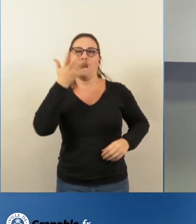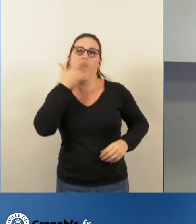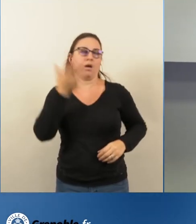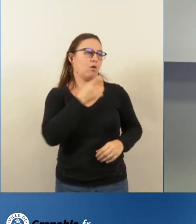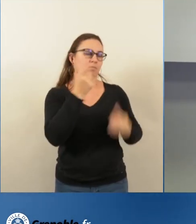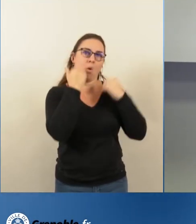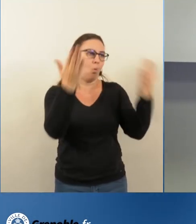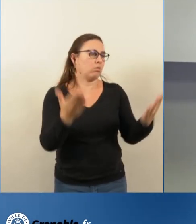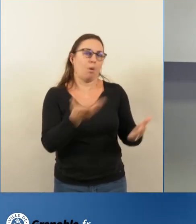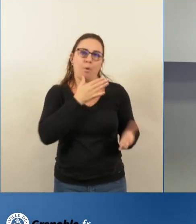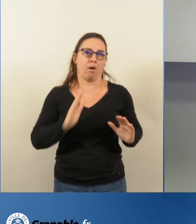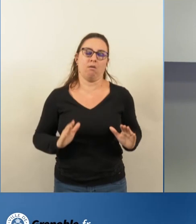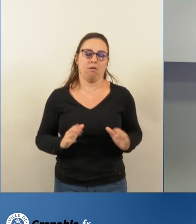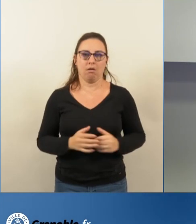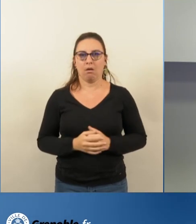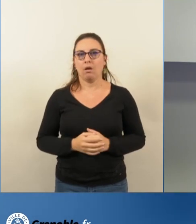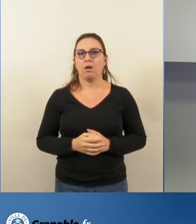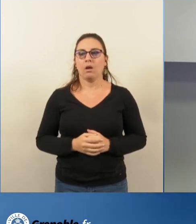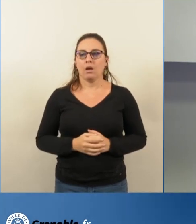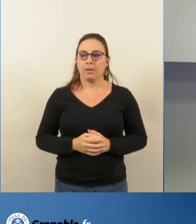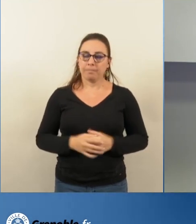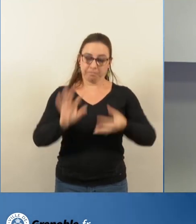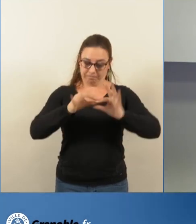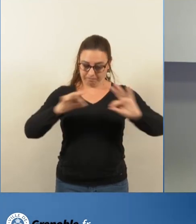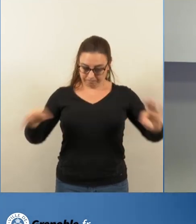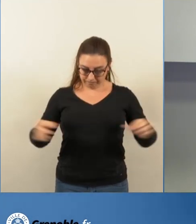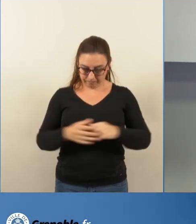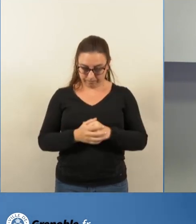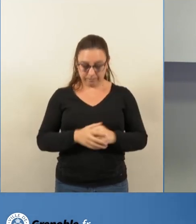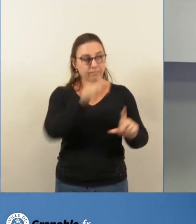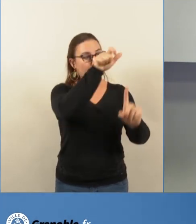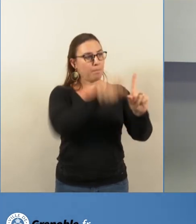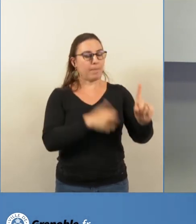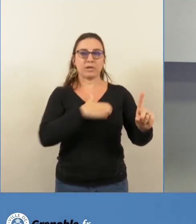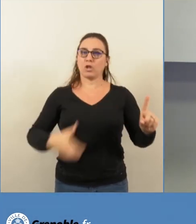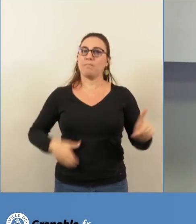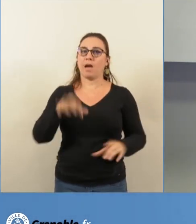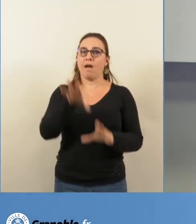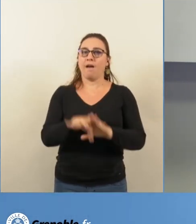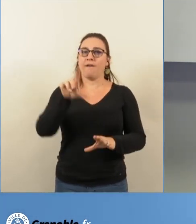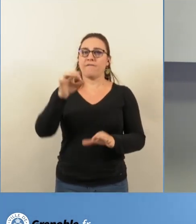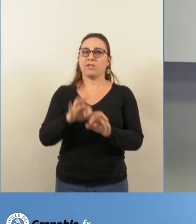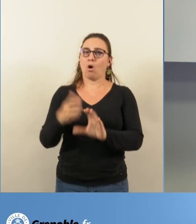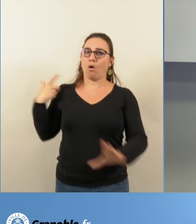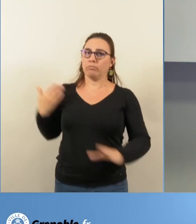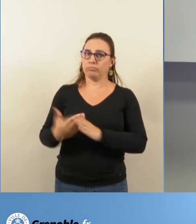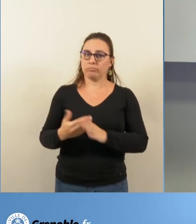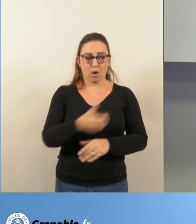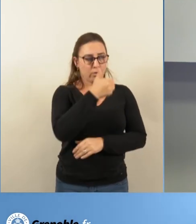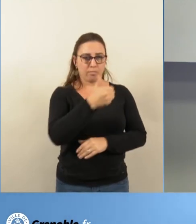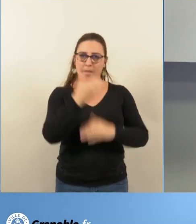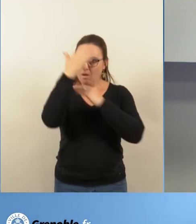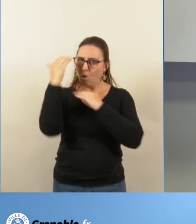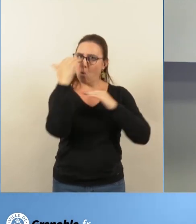des limites d'indécence attendu que Monsieur Alain CARIGNON élu du peuple depuis 20 ans a bénéficié de la conscience de la confiance